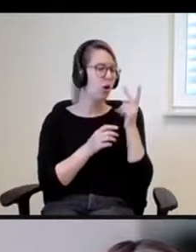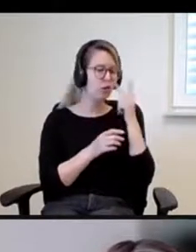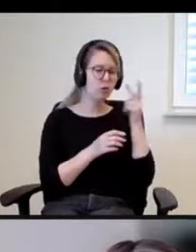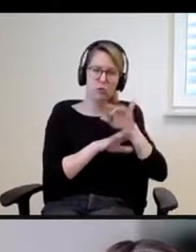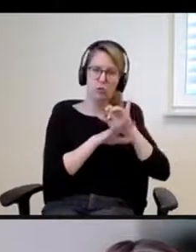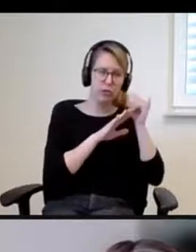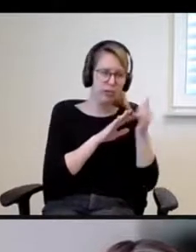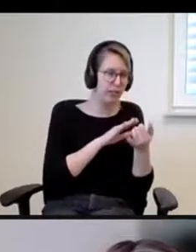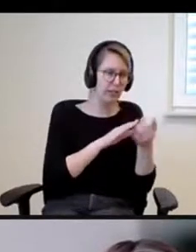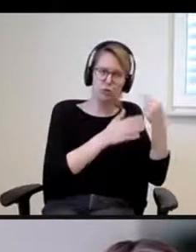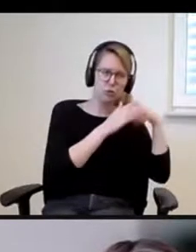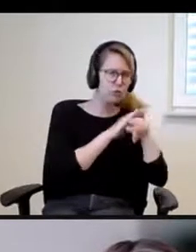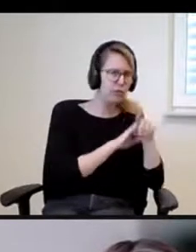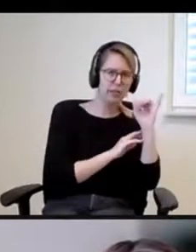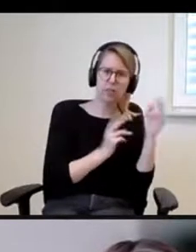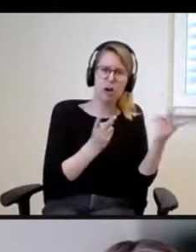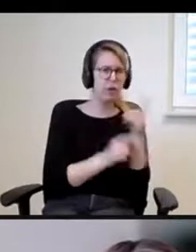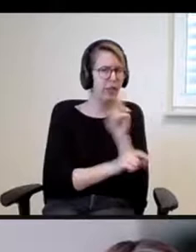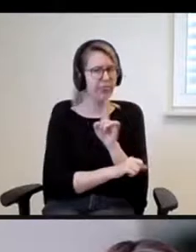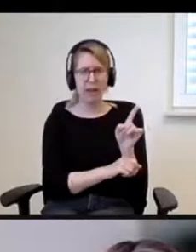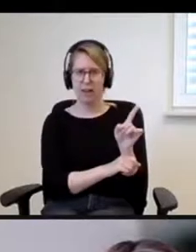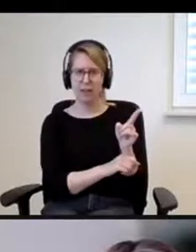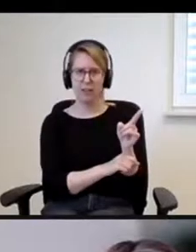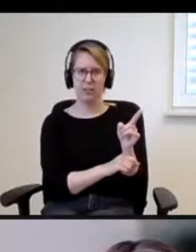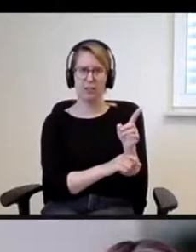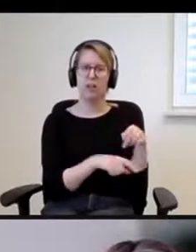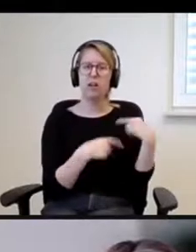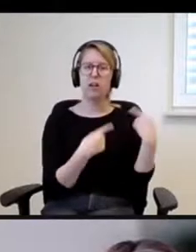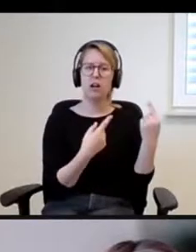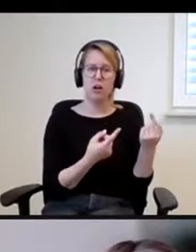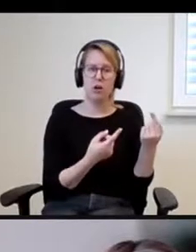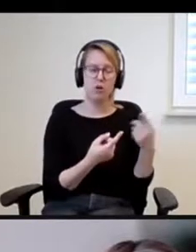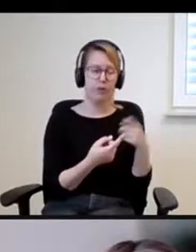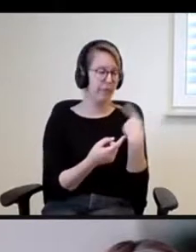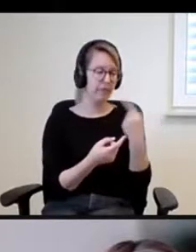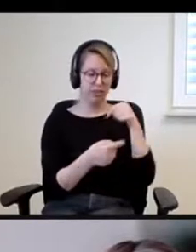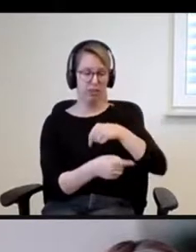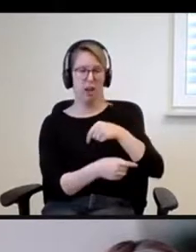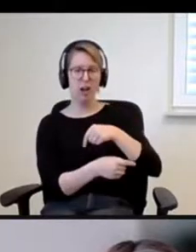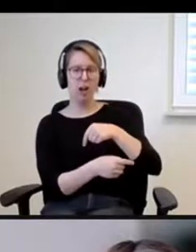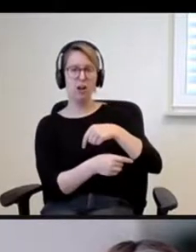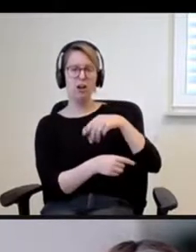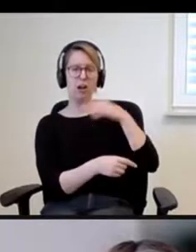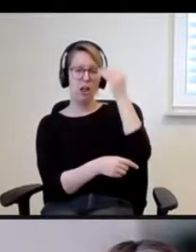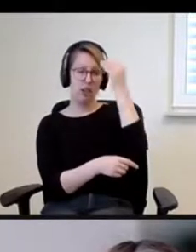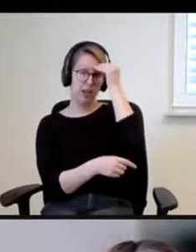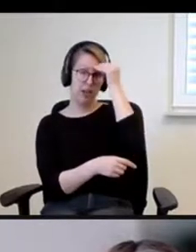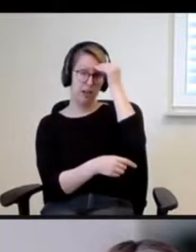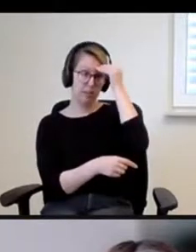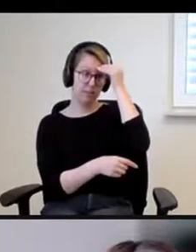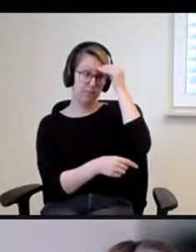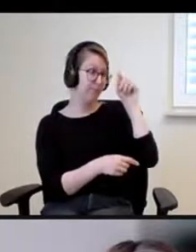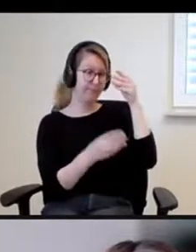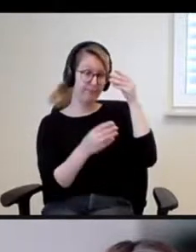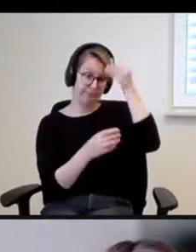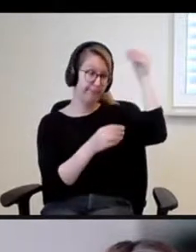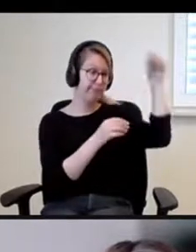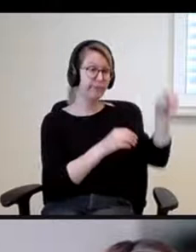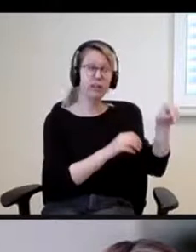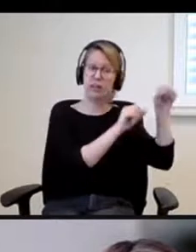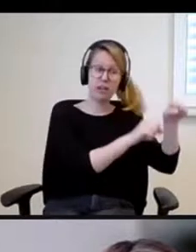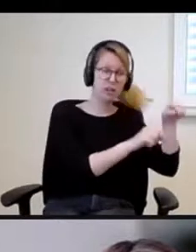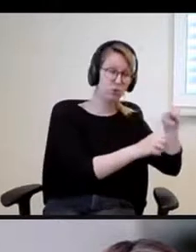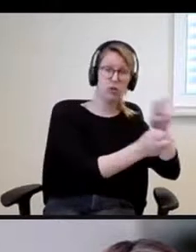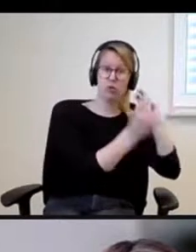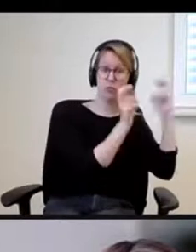Accessibilität geguckt, bin da das, was wir lehren, auch dann direkt an so Länder